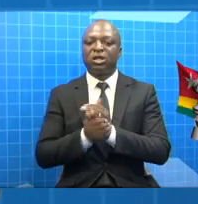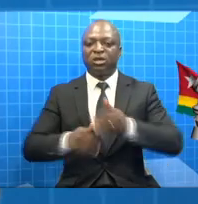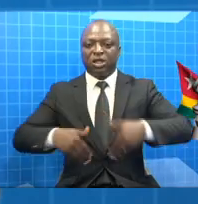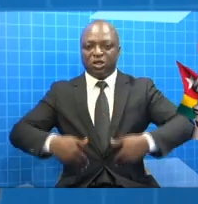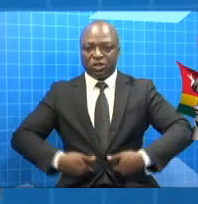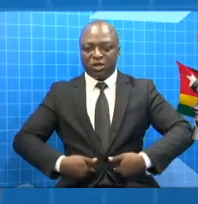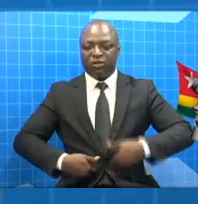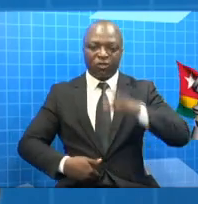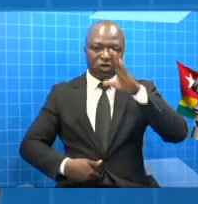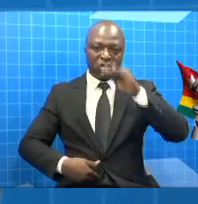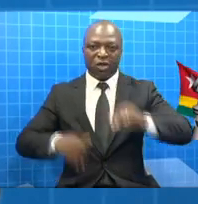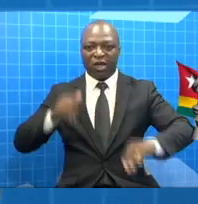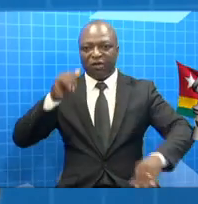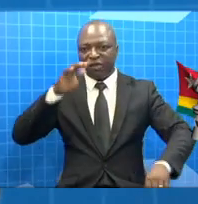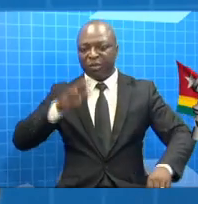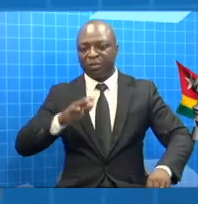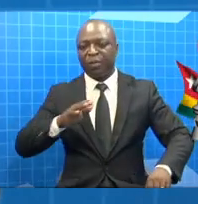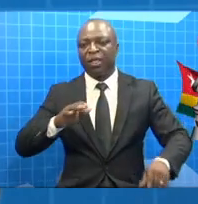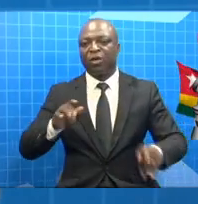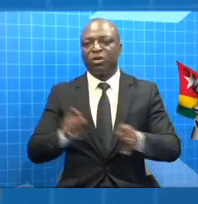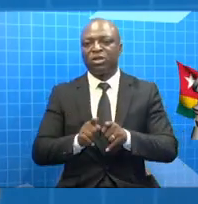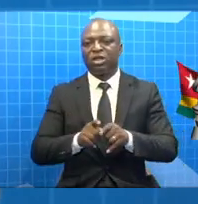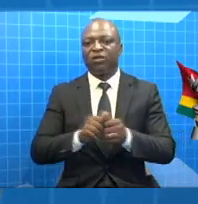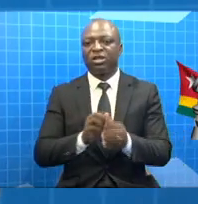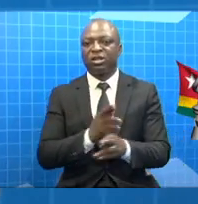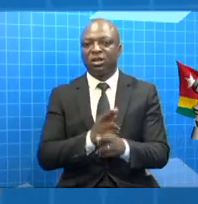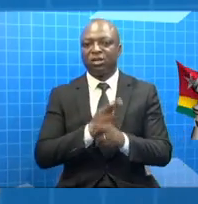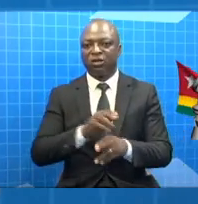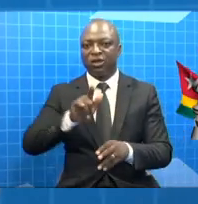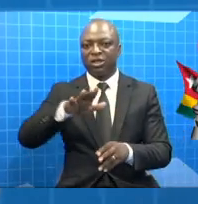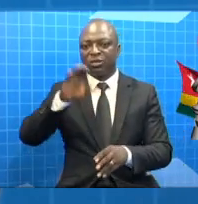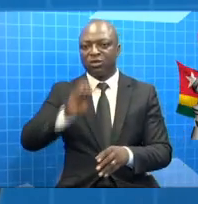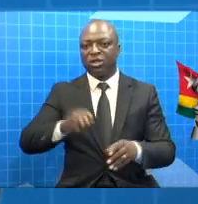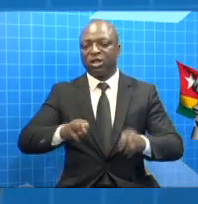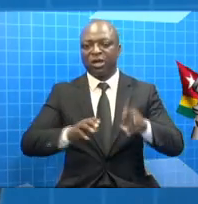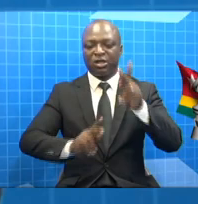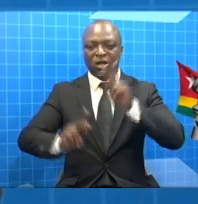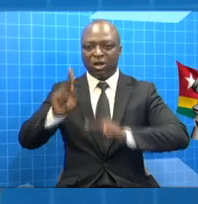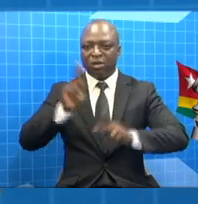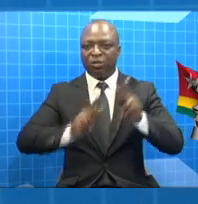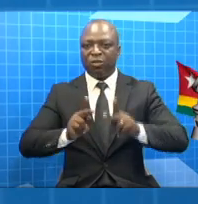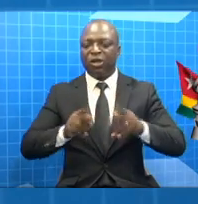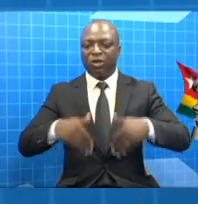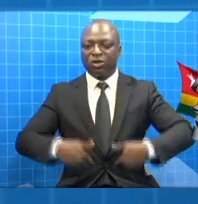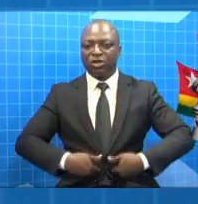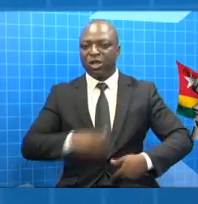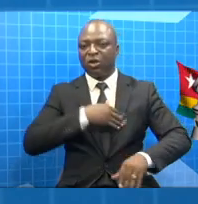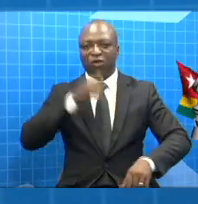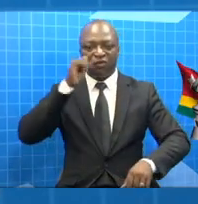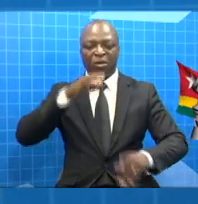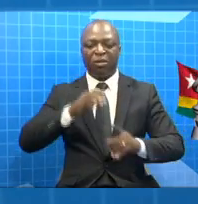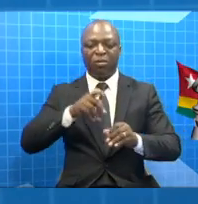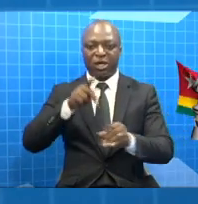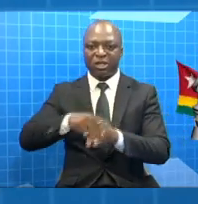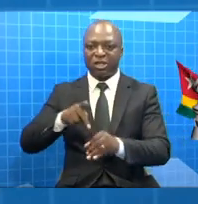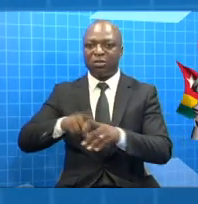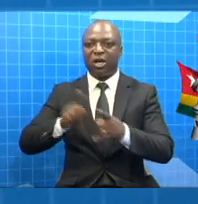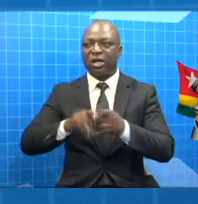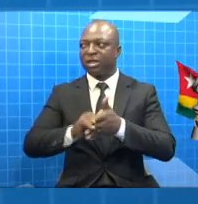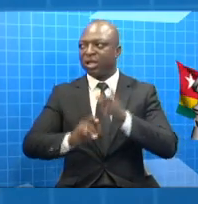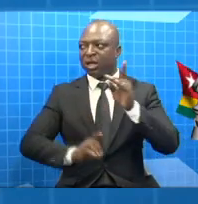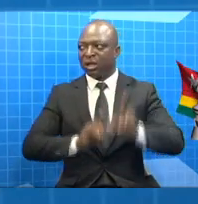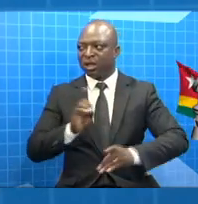jeunes hommes et des jeunes femmes. Bien entendu, la réserve de 25% des marchés publics aux jeunes et aux femmes participe à cette